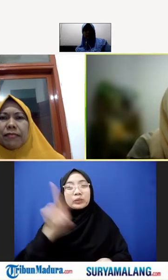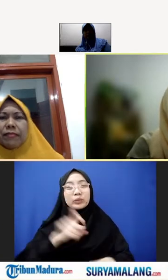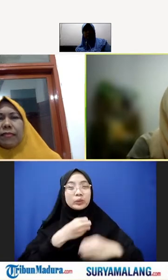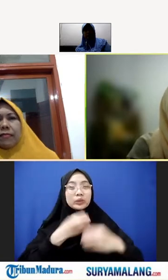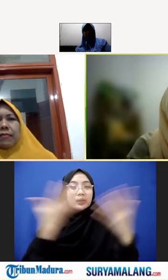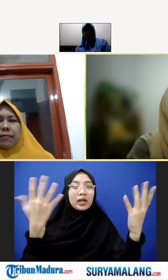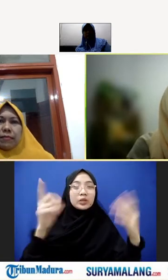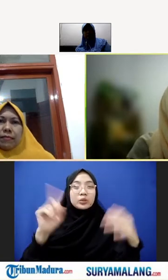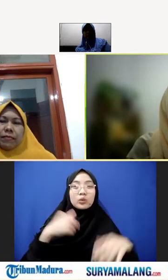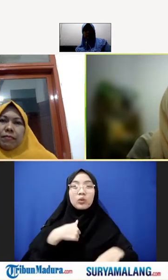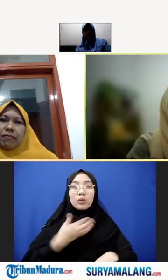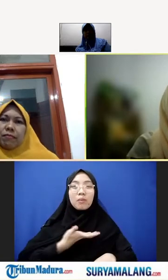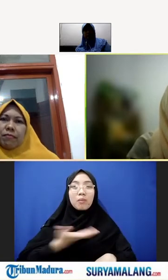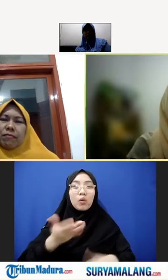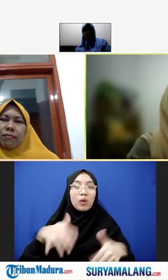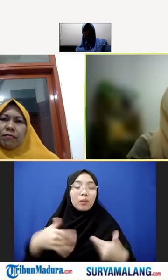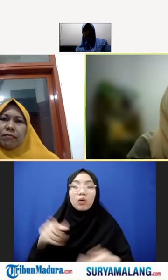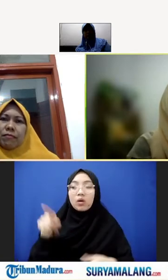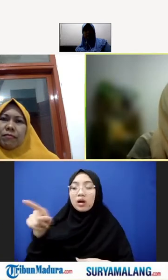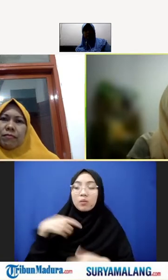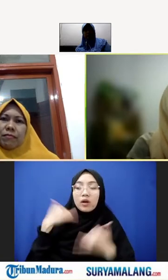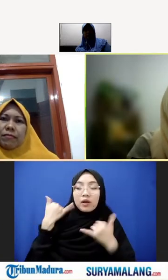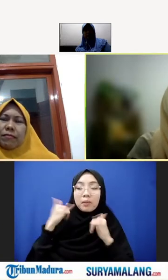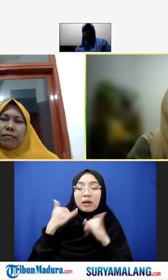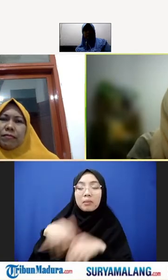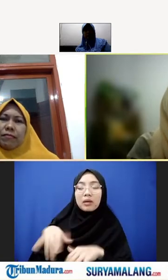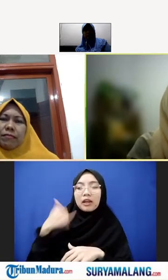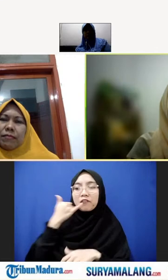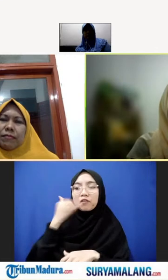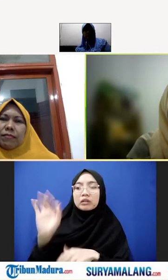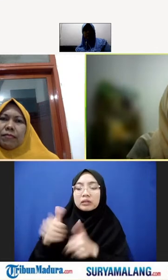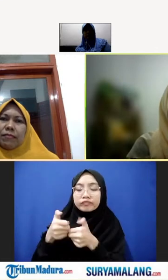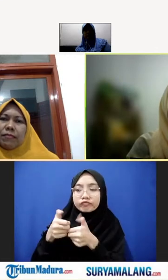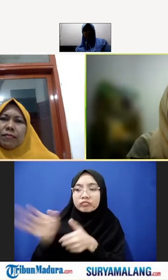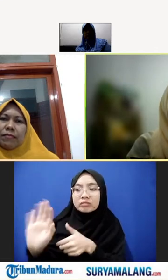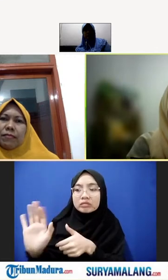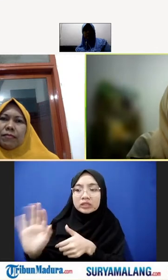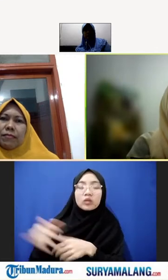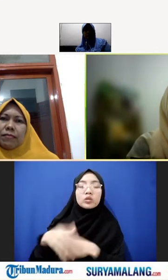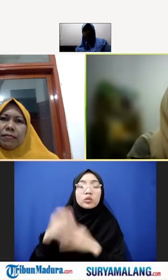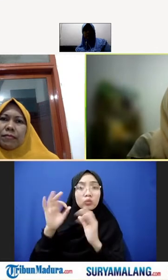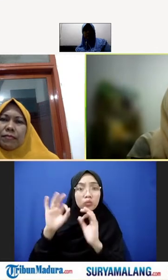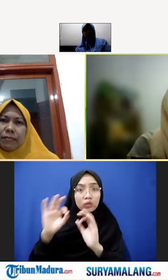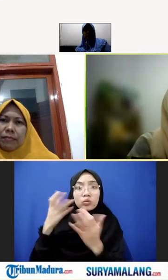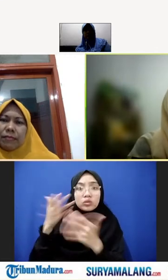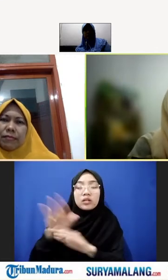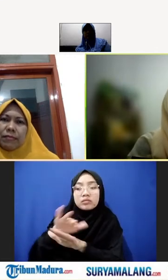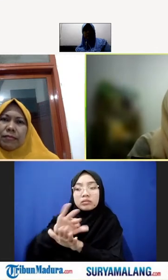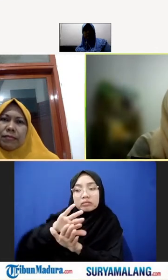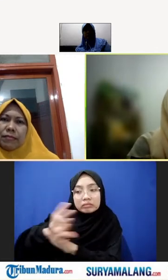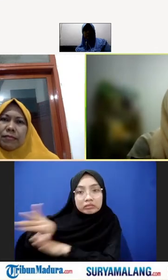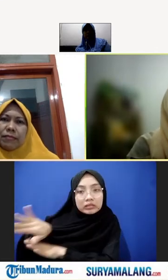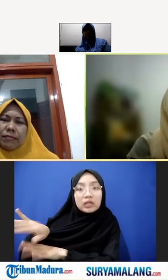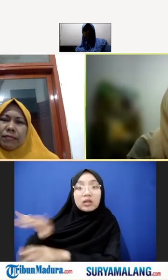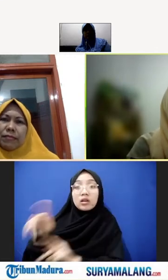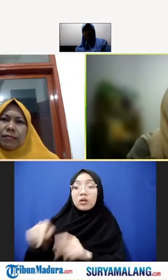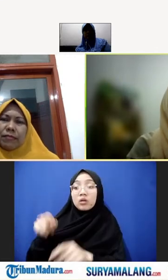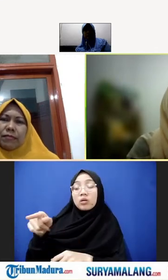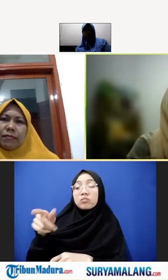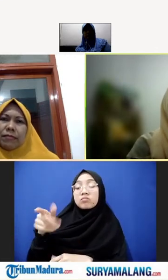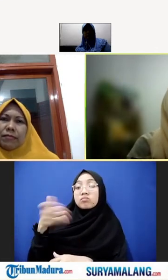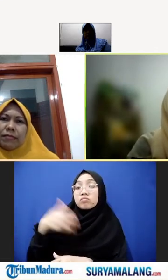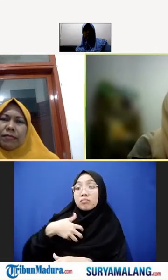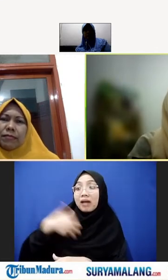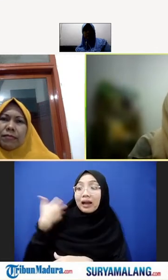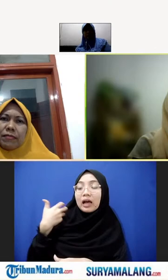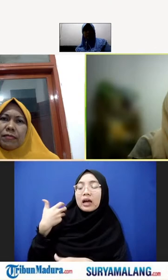apa. Aku mau kamu nggak main handphone. Ya udah, berarti nggak main handphone. Kalau kamu bakal marah, itu